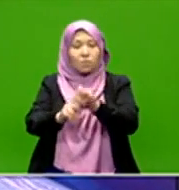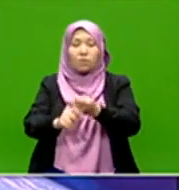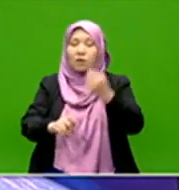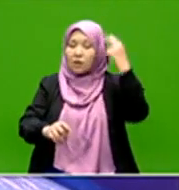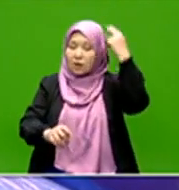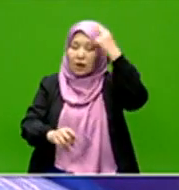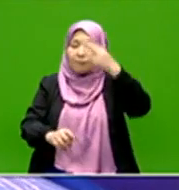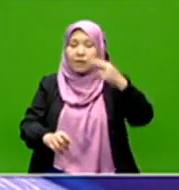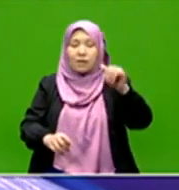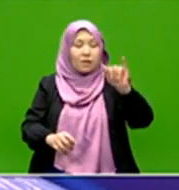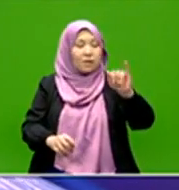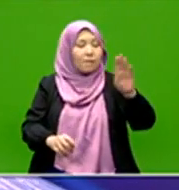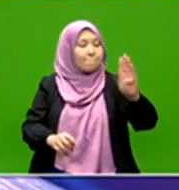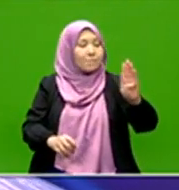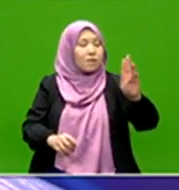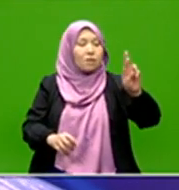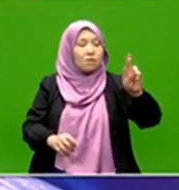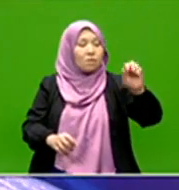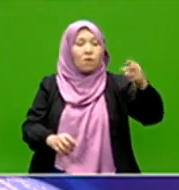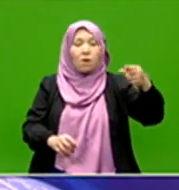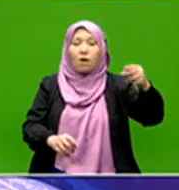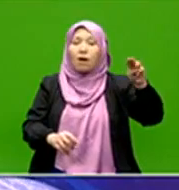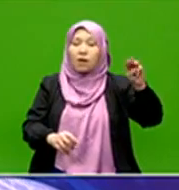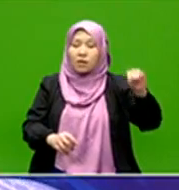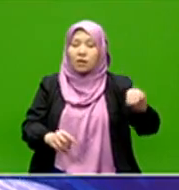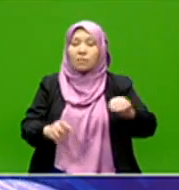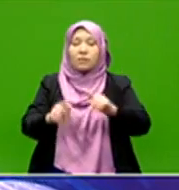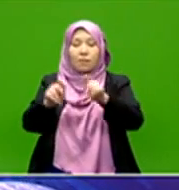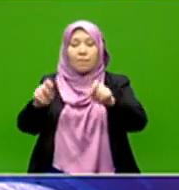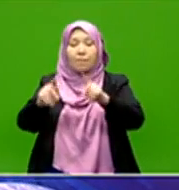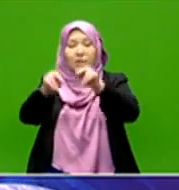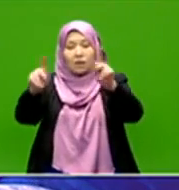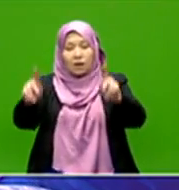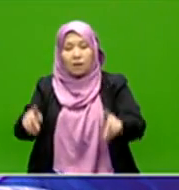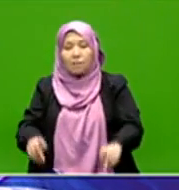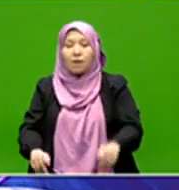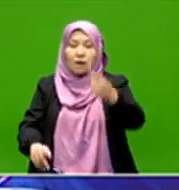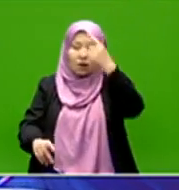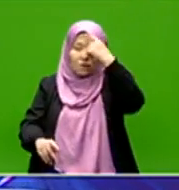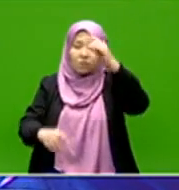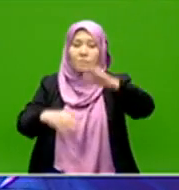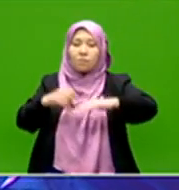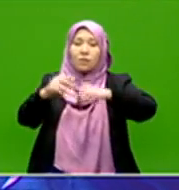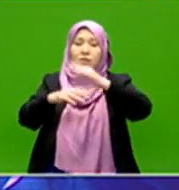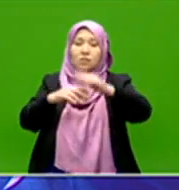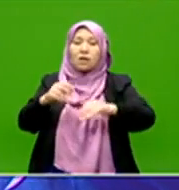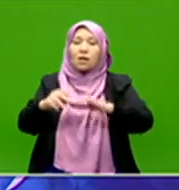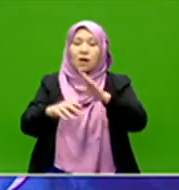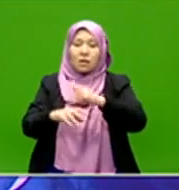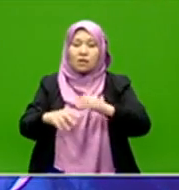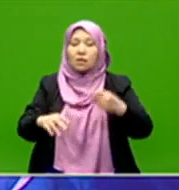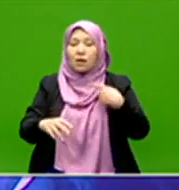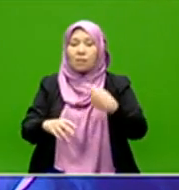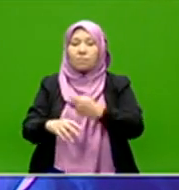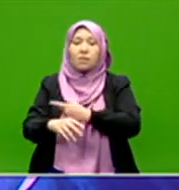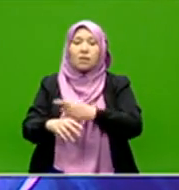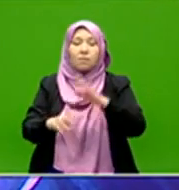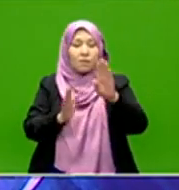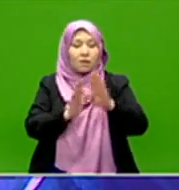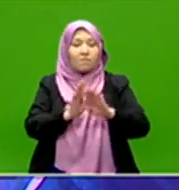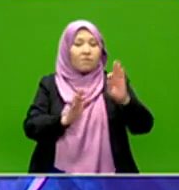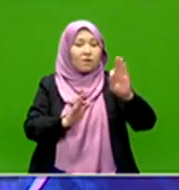لِإِبْرَاهِيمَ مَكَانَ الْبَيْتِ أَلَّا تُشْرِكْ بِي